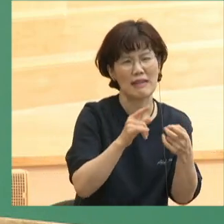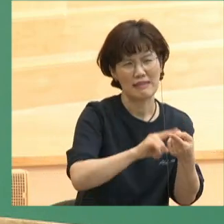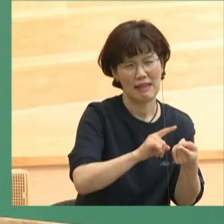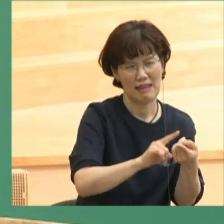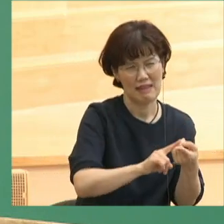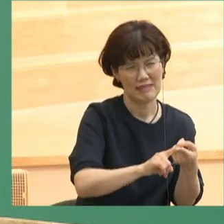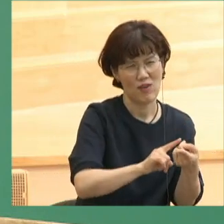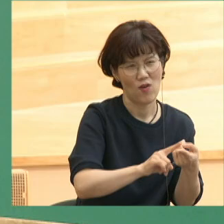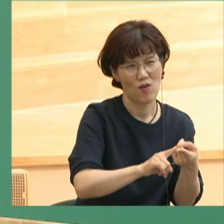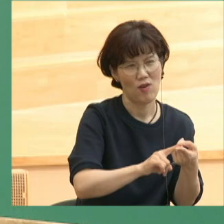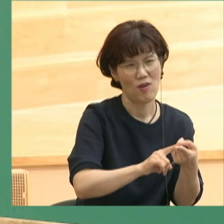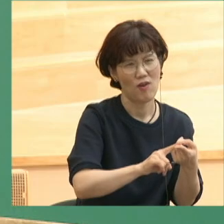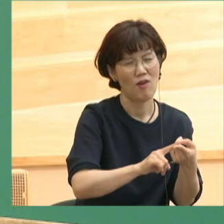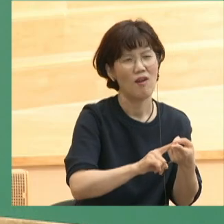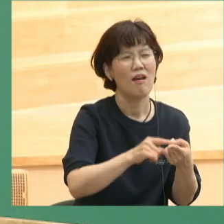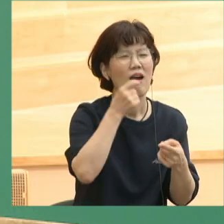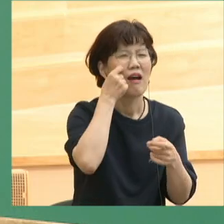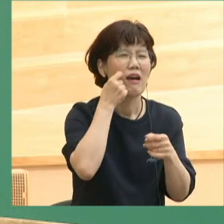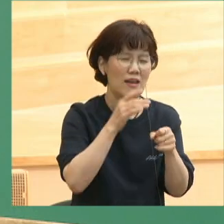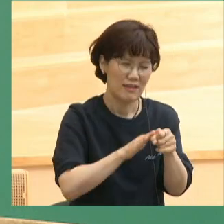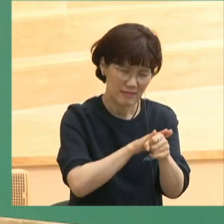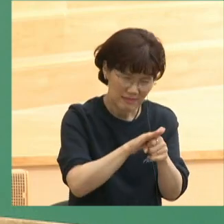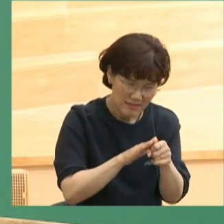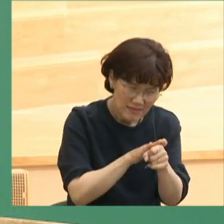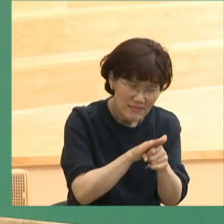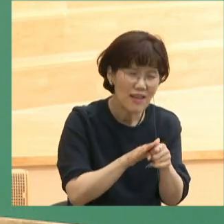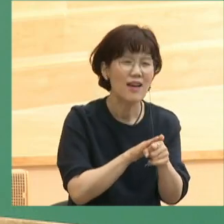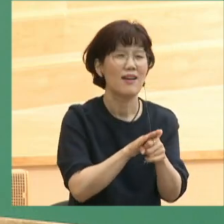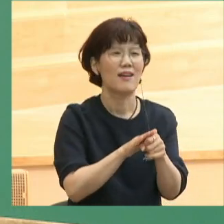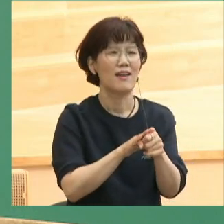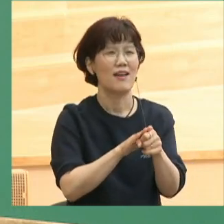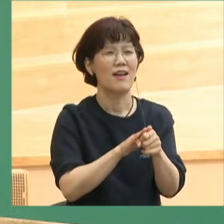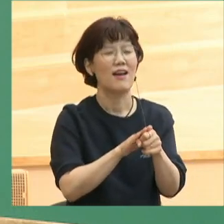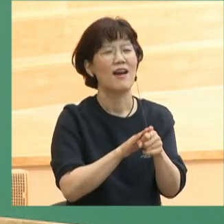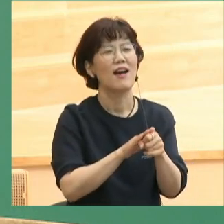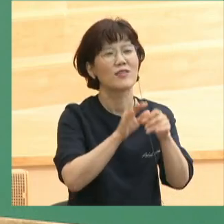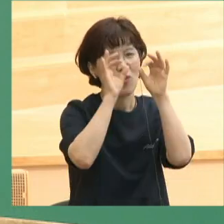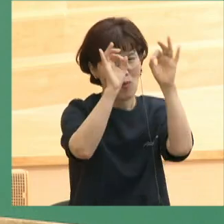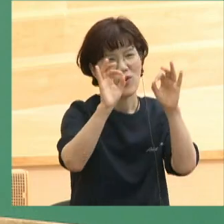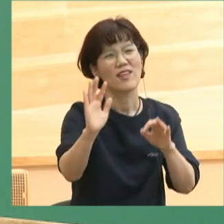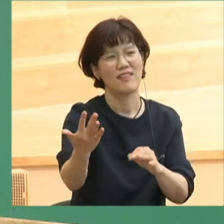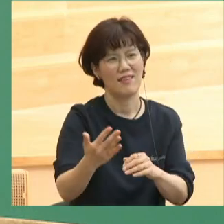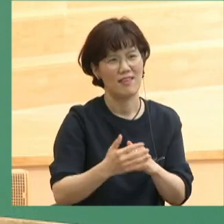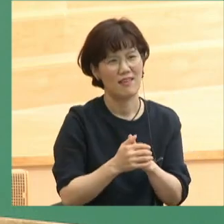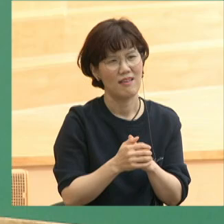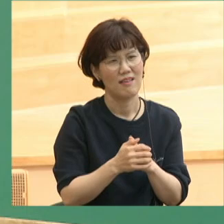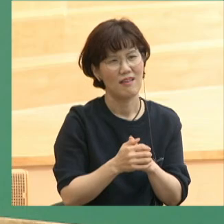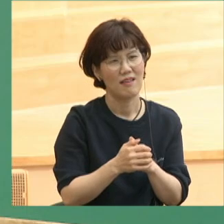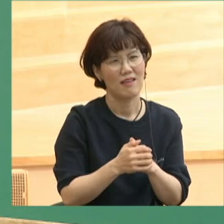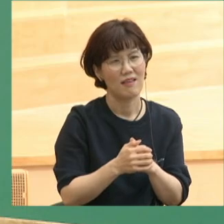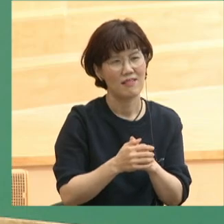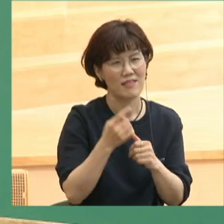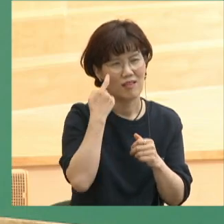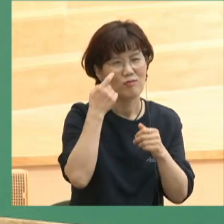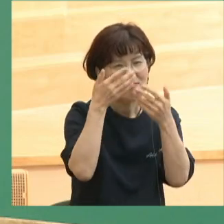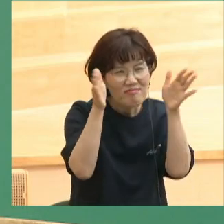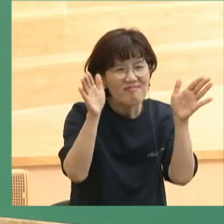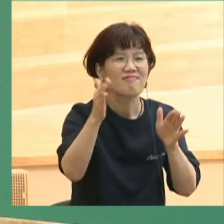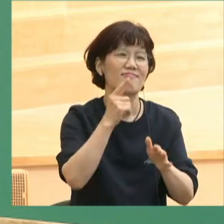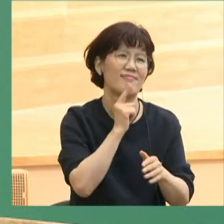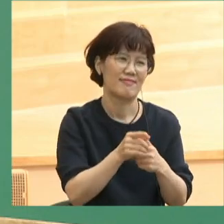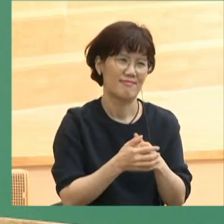비로소 노동자의 비참한 삶에 대해서도 응시할 줄 아는 눈이 열리기 시작되었다는